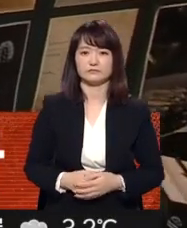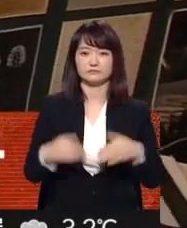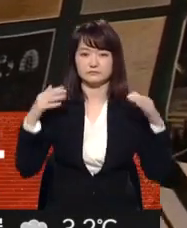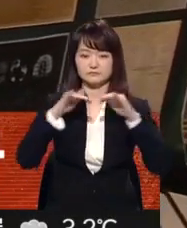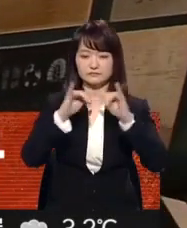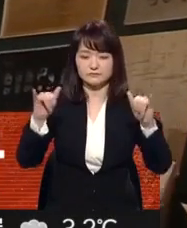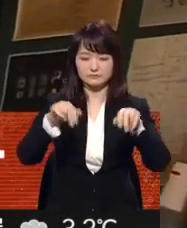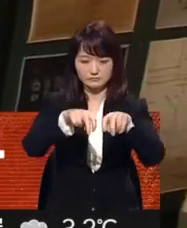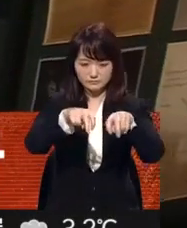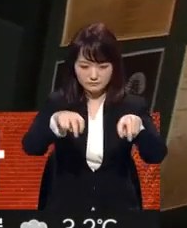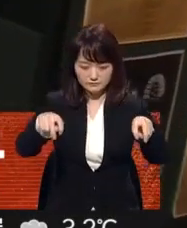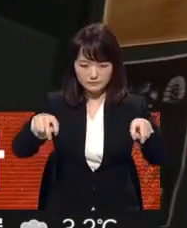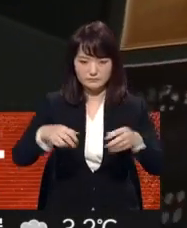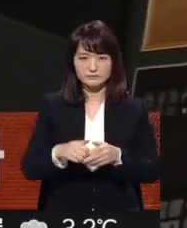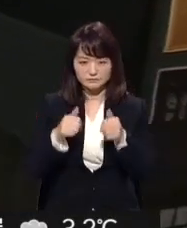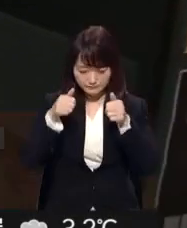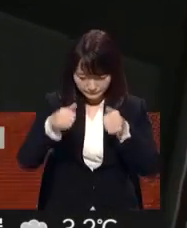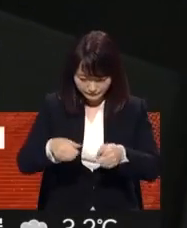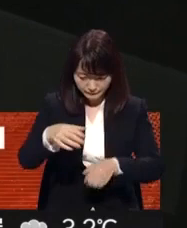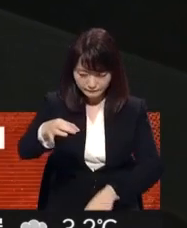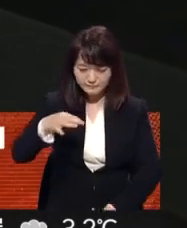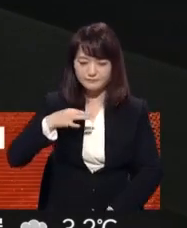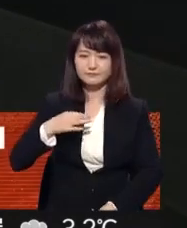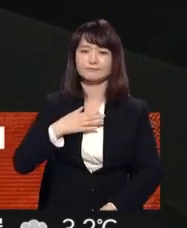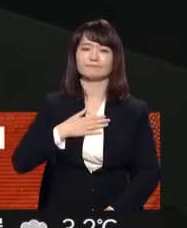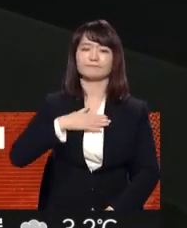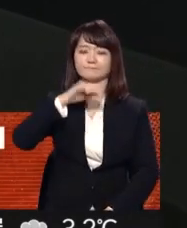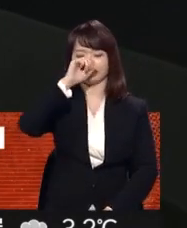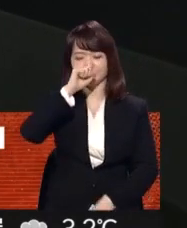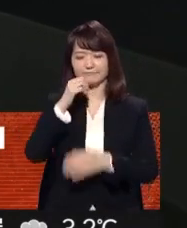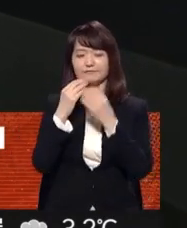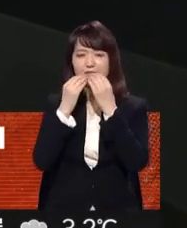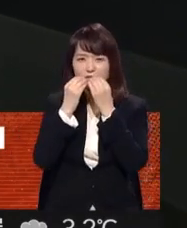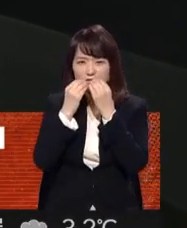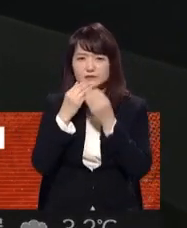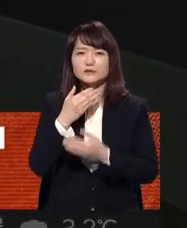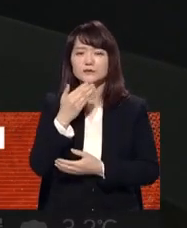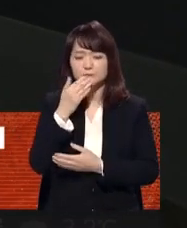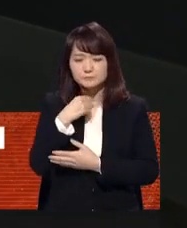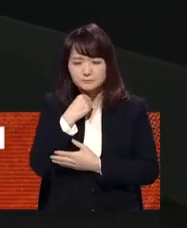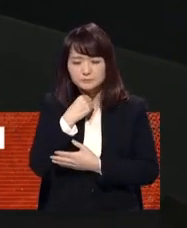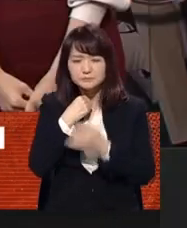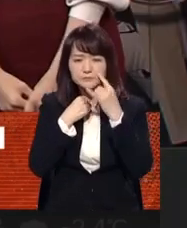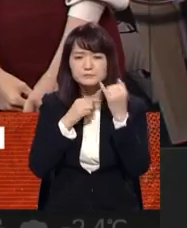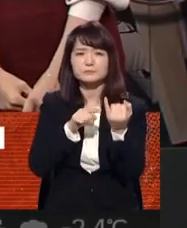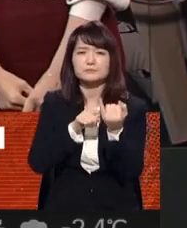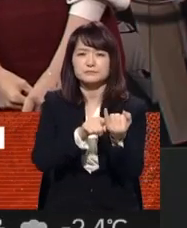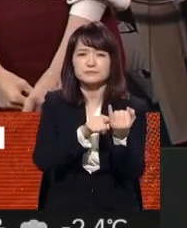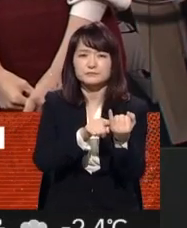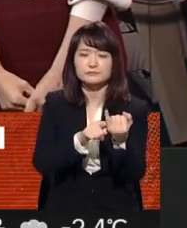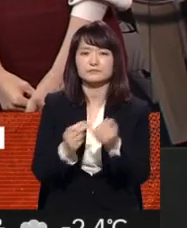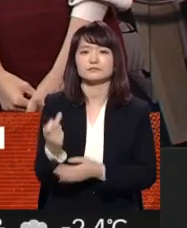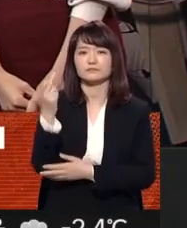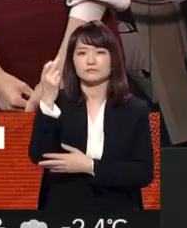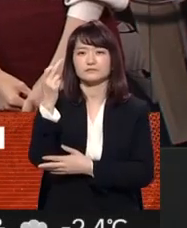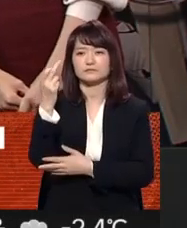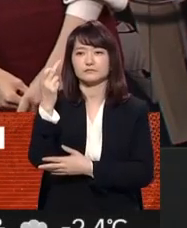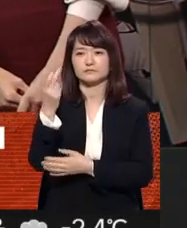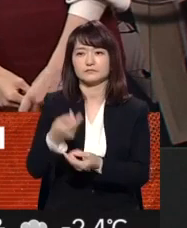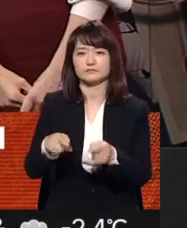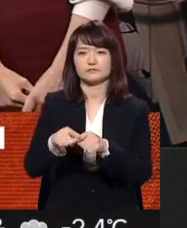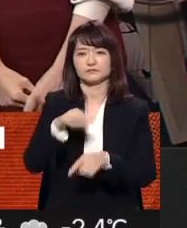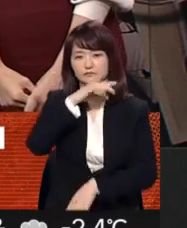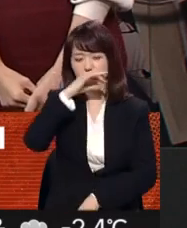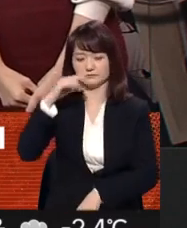세뱃돈을 받고 기분이 좋아진 아이는 햄버거가 먹고 싶다면서 엄마를 졸랐고 형과 함께 신난 마음으로